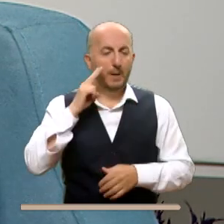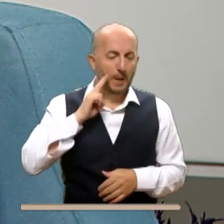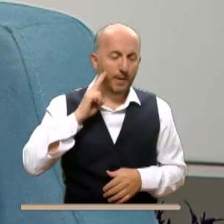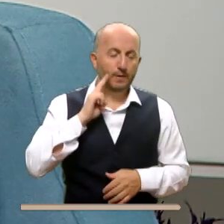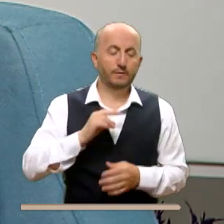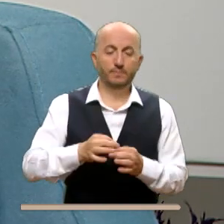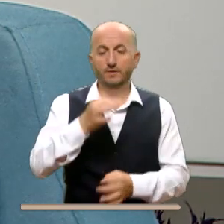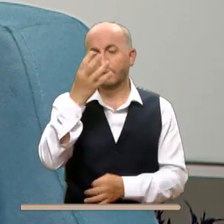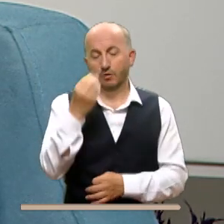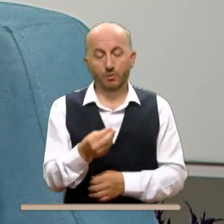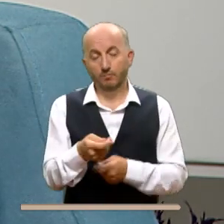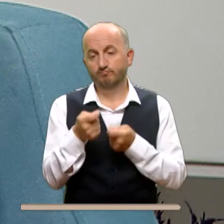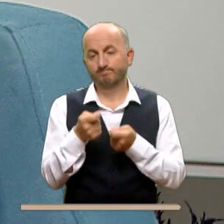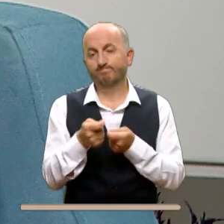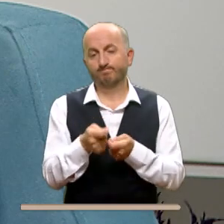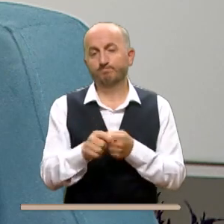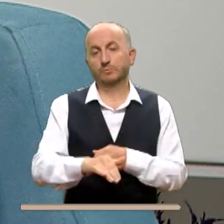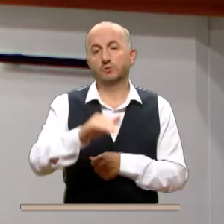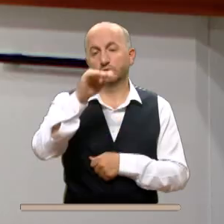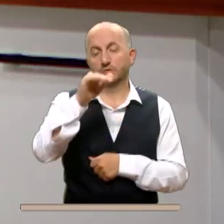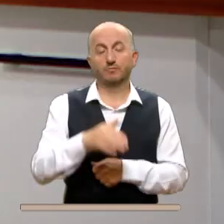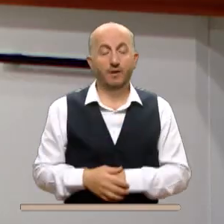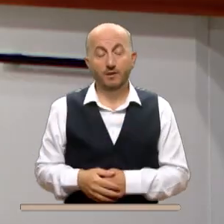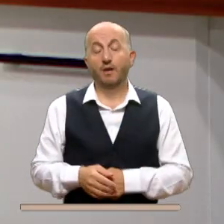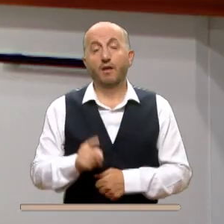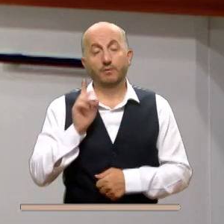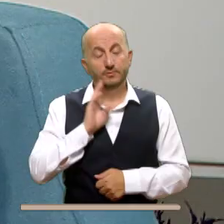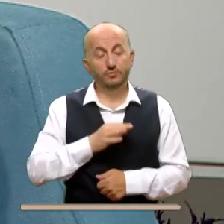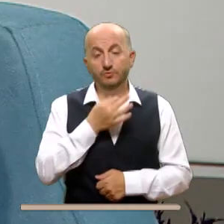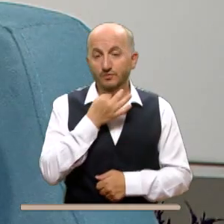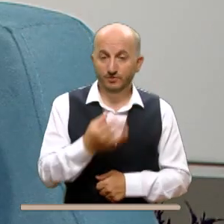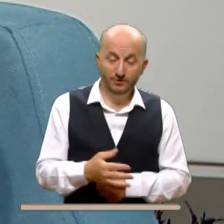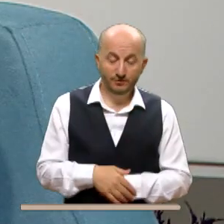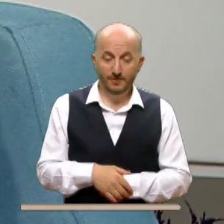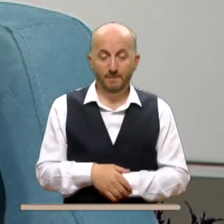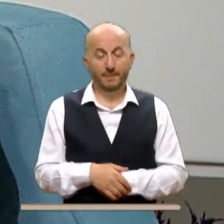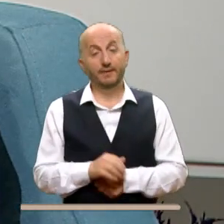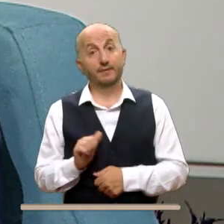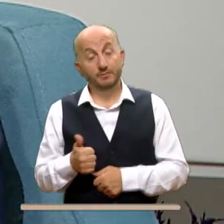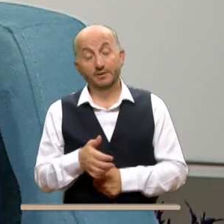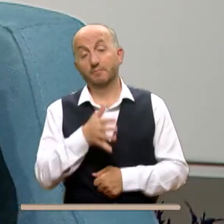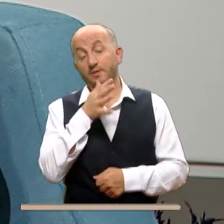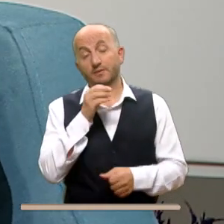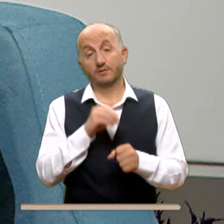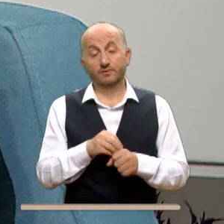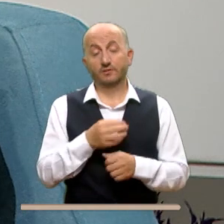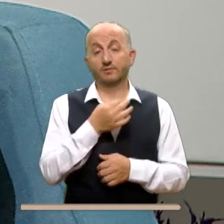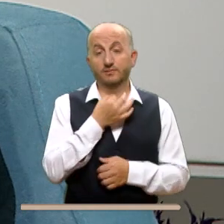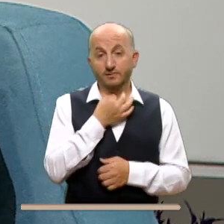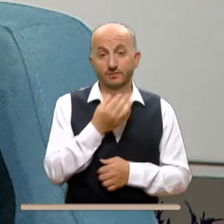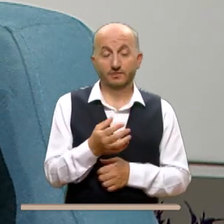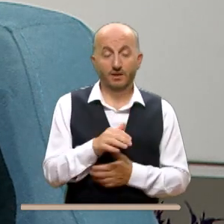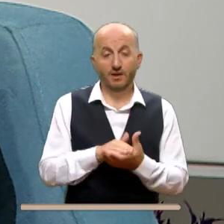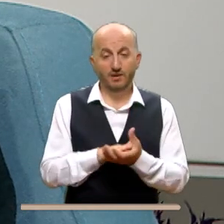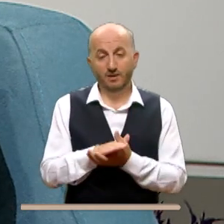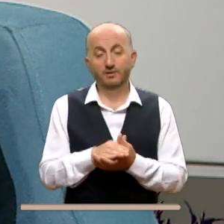şahsiyetli bireyler olarak yetiştirmek. Çok teşekkür ediyoruz. O da hamdolsun bizim için yetiyor. Kıymetli bilgileriniz için çok sağ olun. Yüreğinize sağlık,